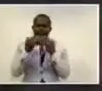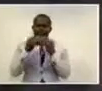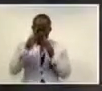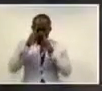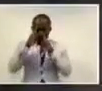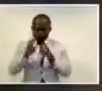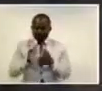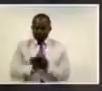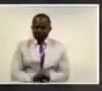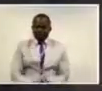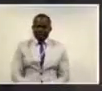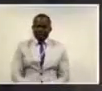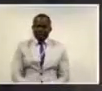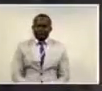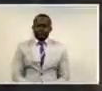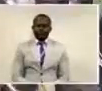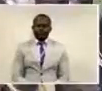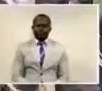nyakubahwa